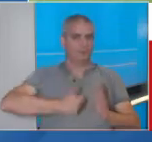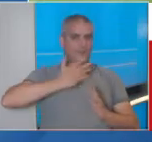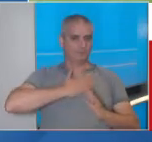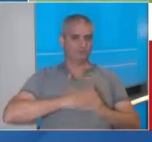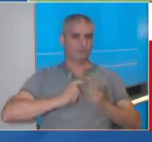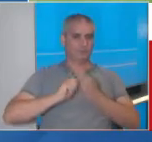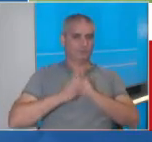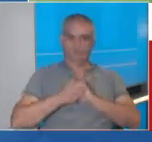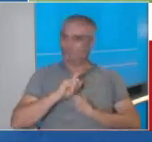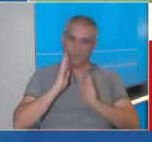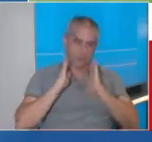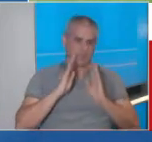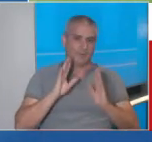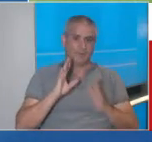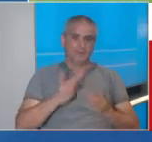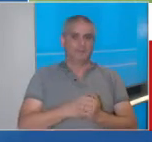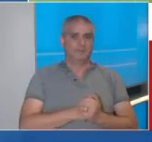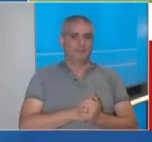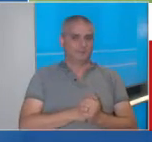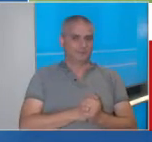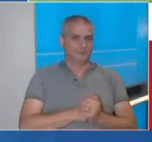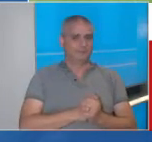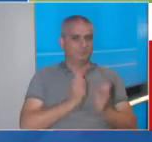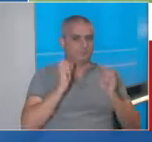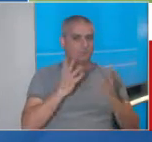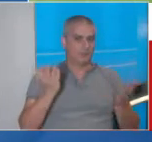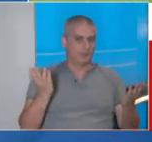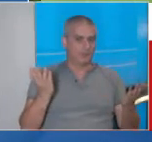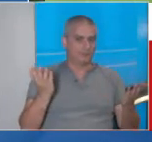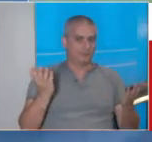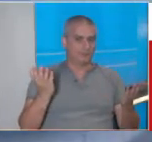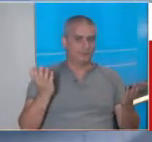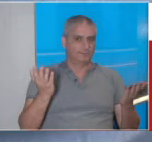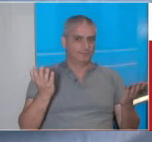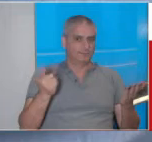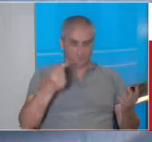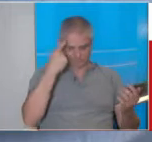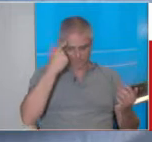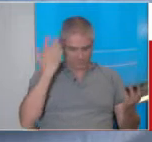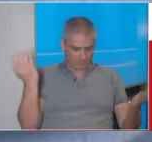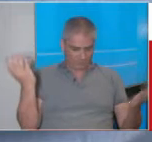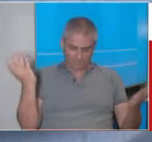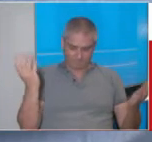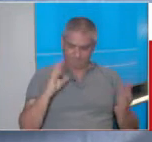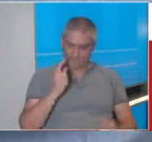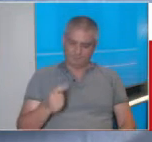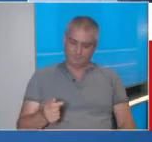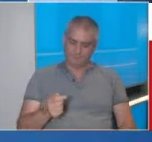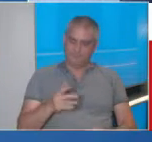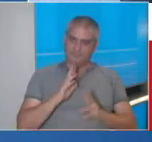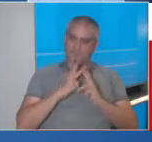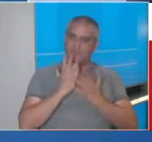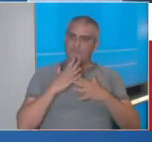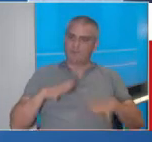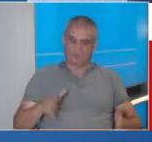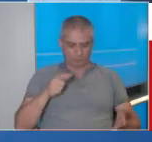שרוצים לשנות את זה, הוא לא מאמין שהם ייצאו לעוד מחאה. אוקיי, אבל... זה מה שישנה. אוקיי, אבל אתה יודע, אם הוא ציבור מיואש,